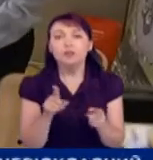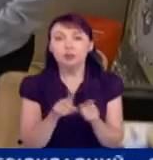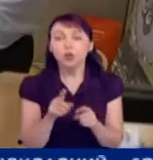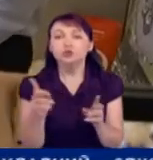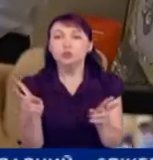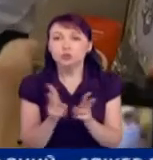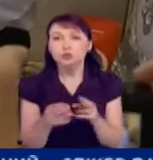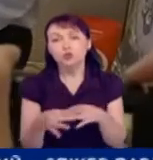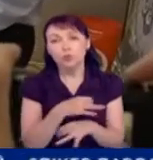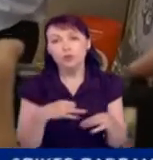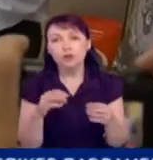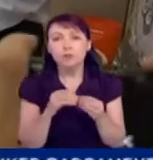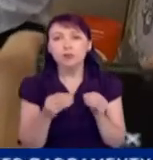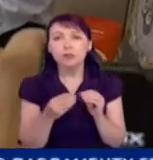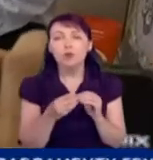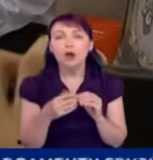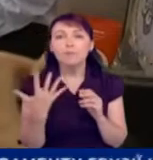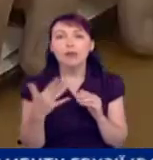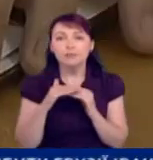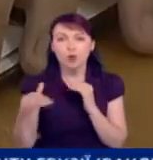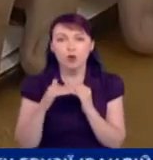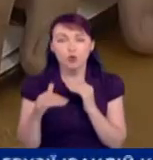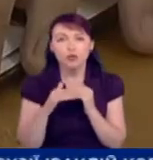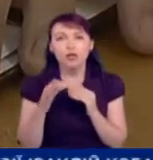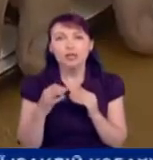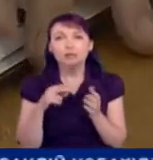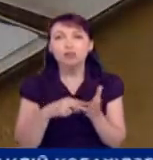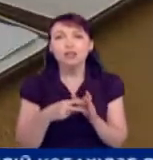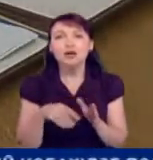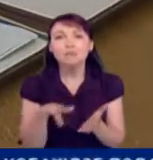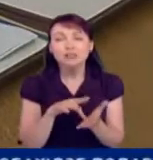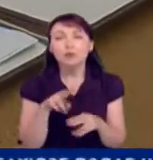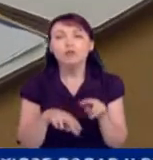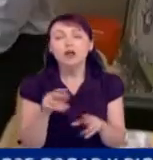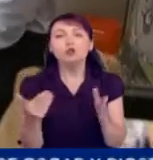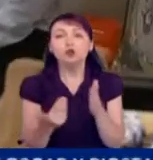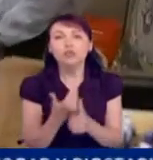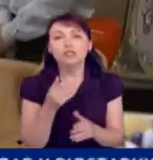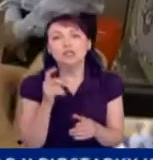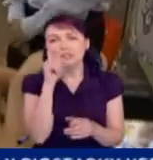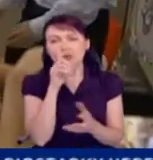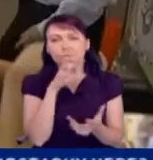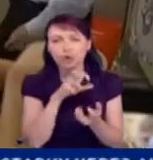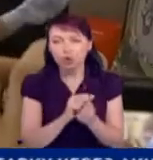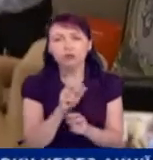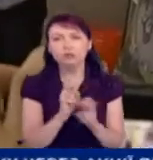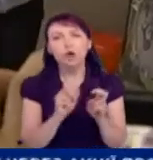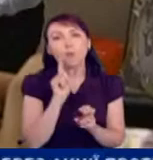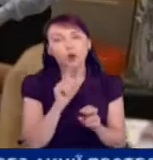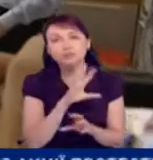зустрічі обговорили проблему 5-го полігону і в планах міста побудувати новий сміттєпереробний завод. Але поки що всі